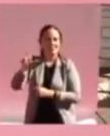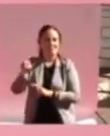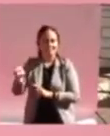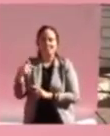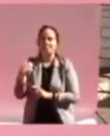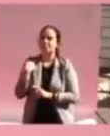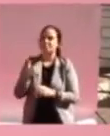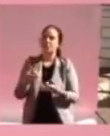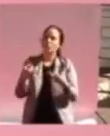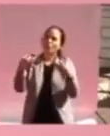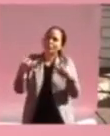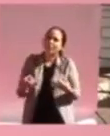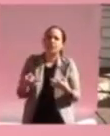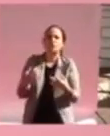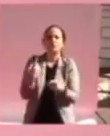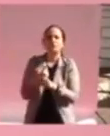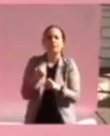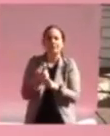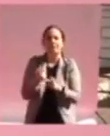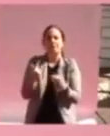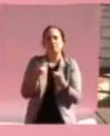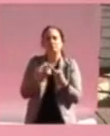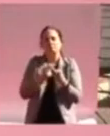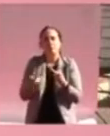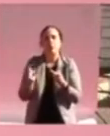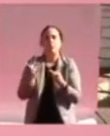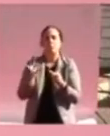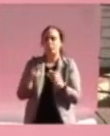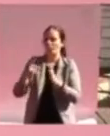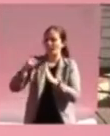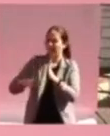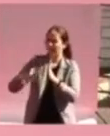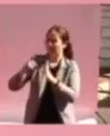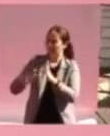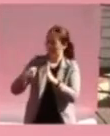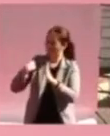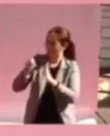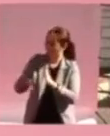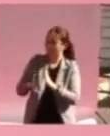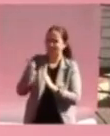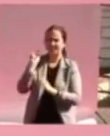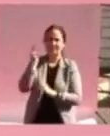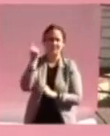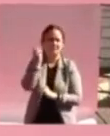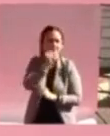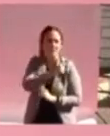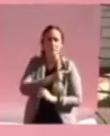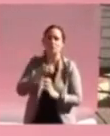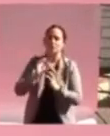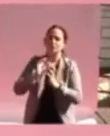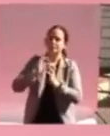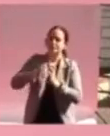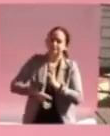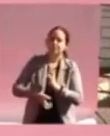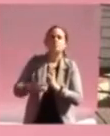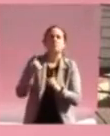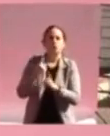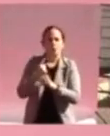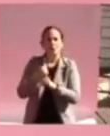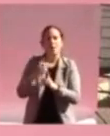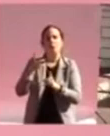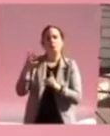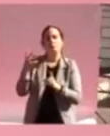a trarre lezione da questi mesi così difficili e costruire un orizzonte forte di cambiamento rispetto